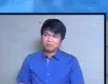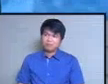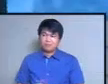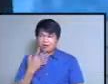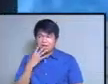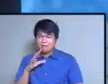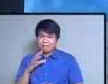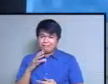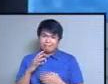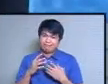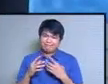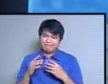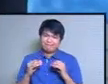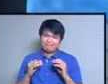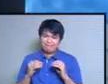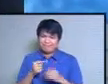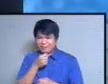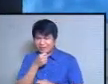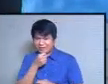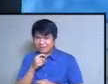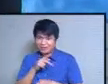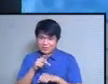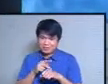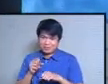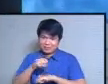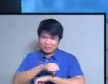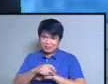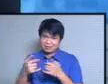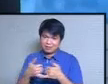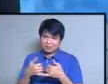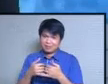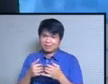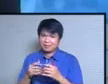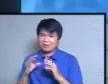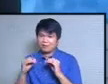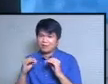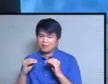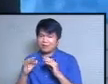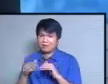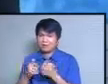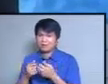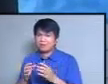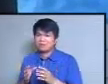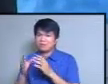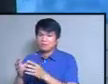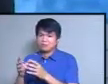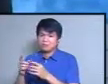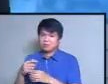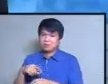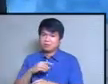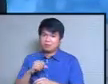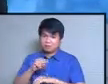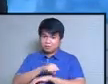Tutal, mainit na usapin ngayon ang hosting ng Pilipinas ng SEA Games. Pag-usapan natin kung paano napunta ang bola sa atin. Konting background po muna, ang SEA